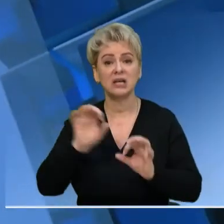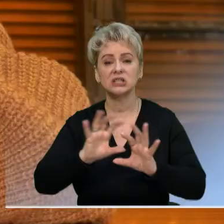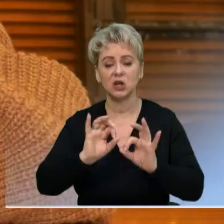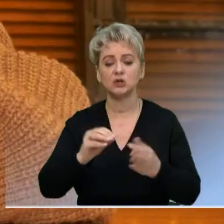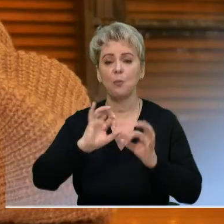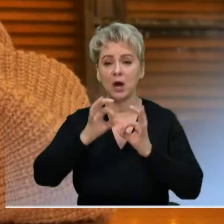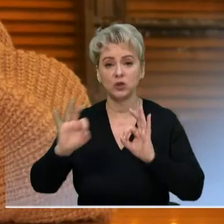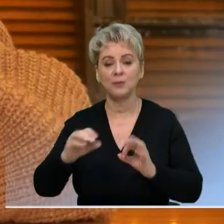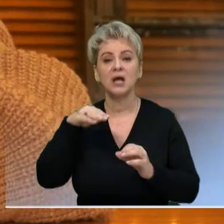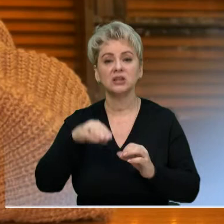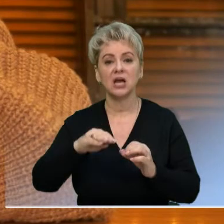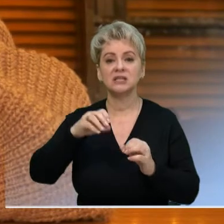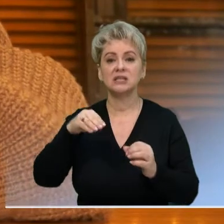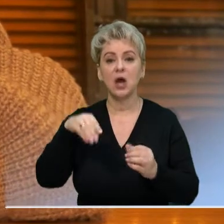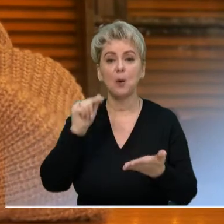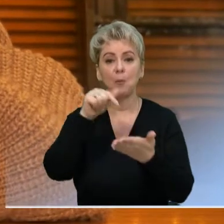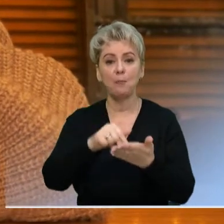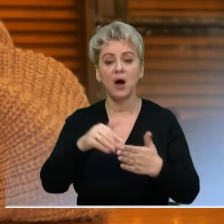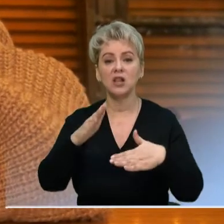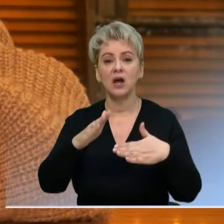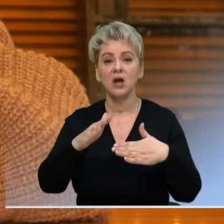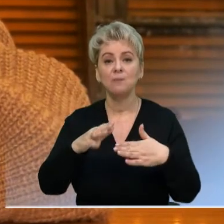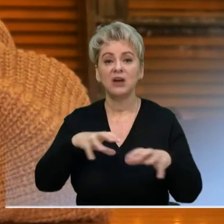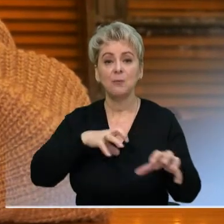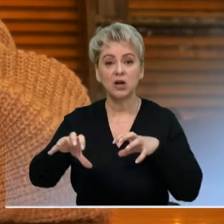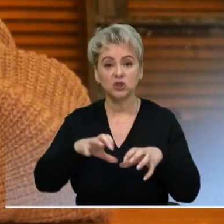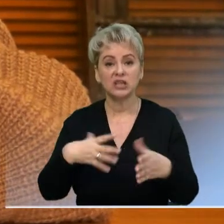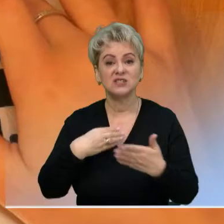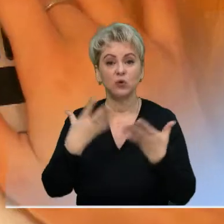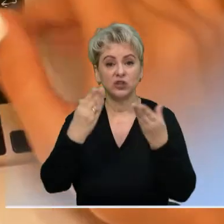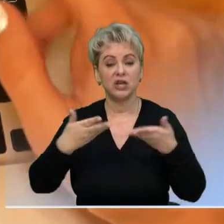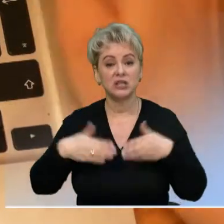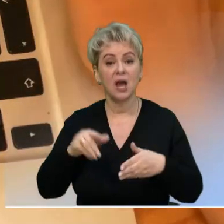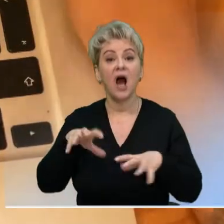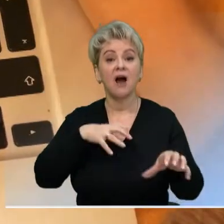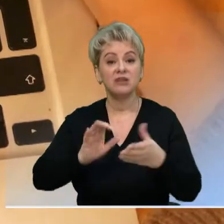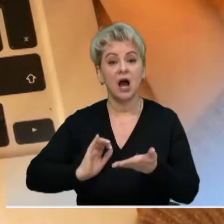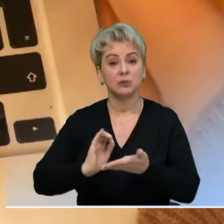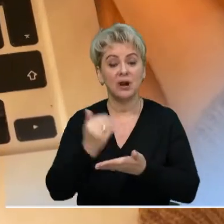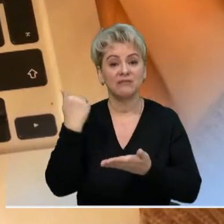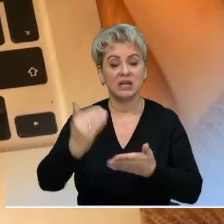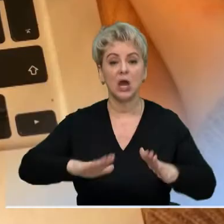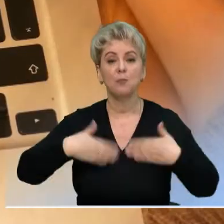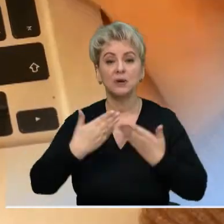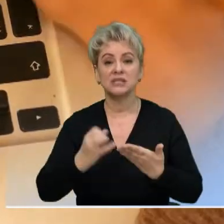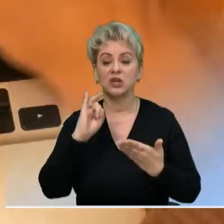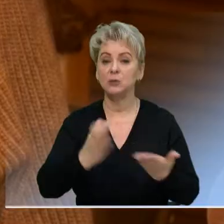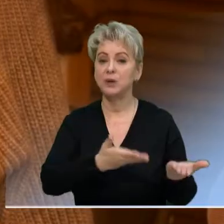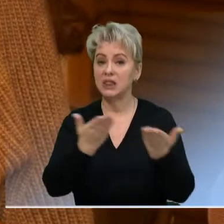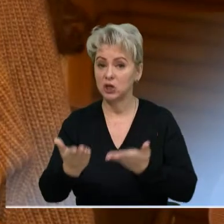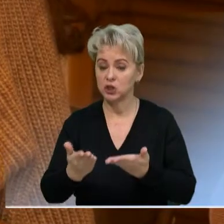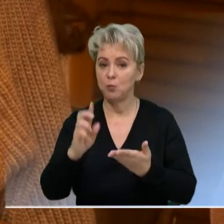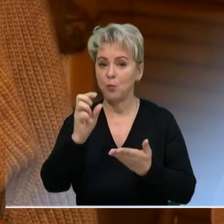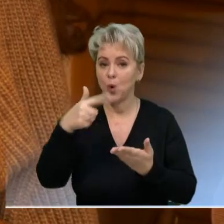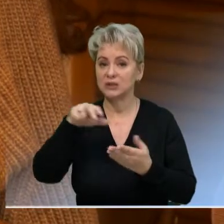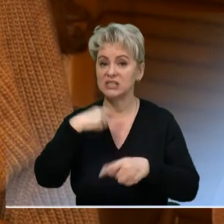подробнее. Татьяна попала в руки мошенников в свой день рождения. В честь праздника аферисты отправили ей поздравления и предложили